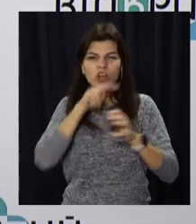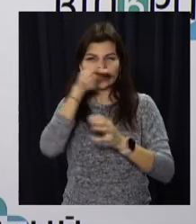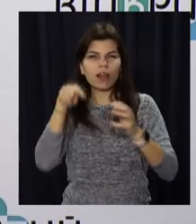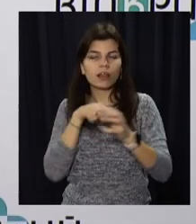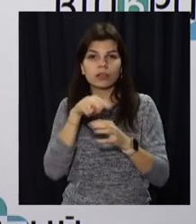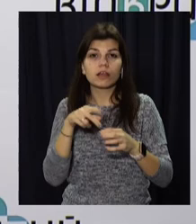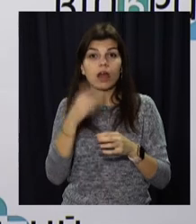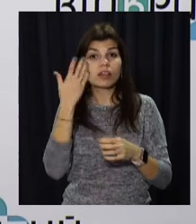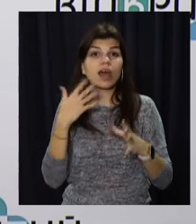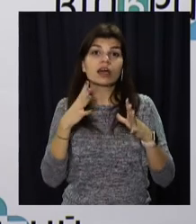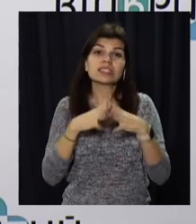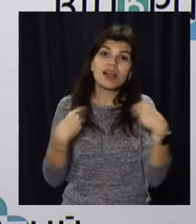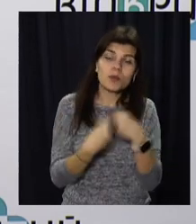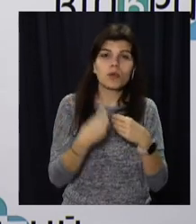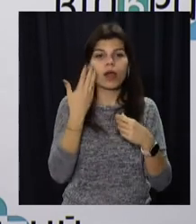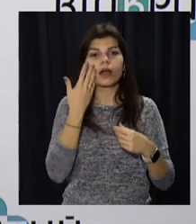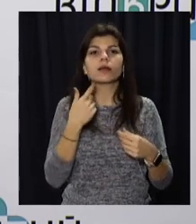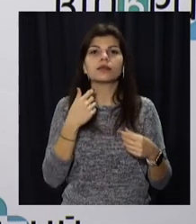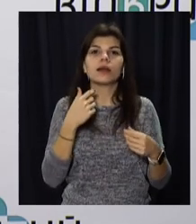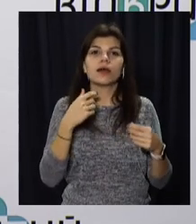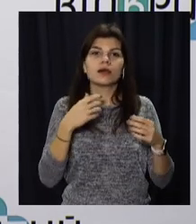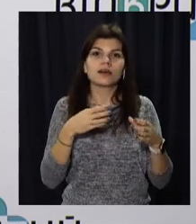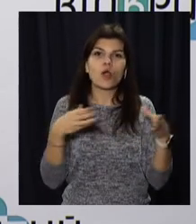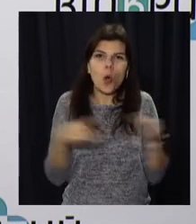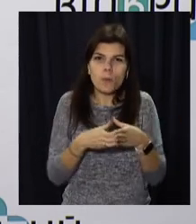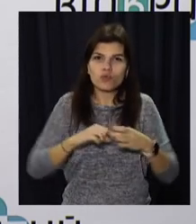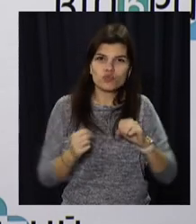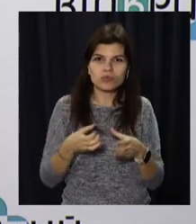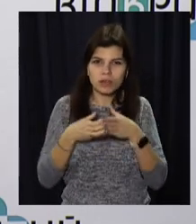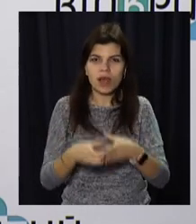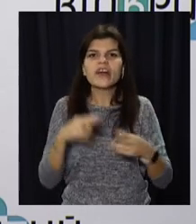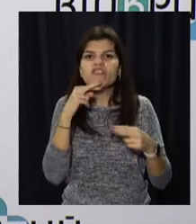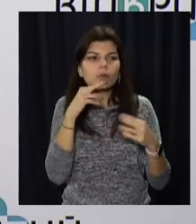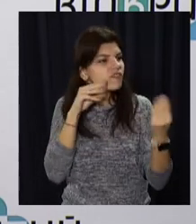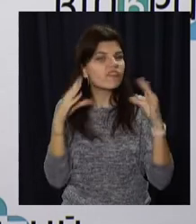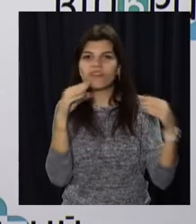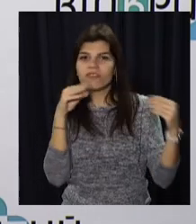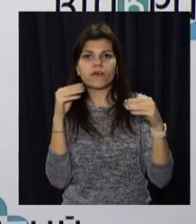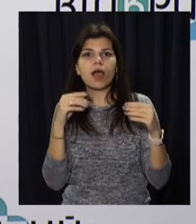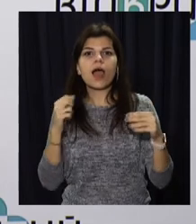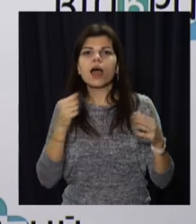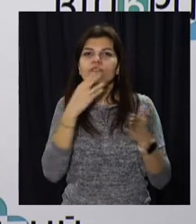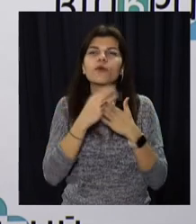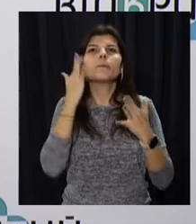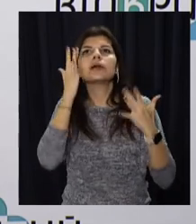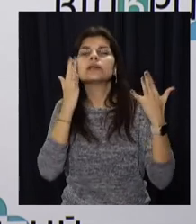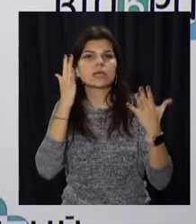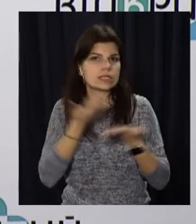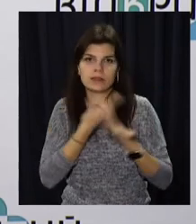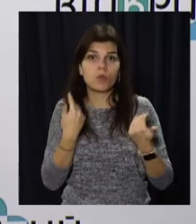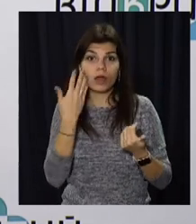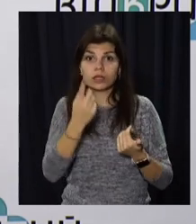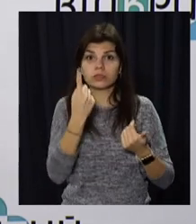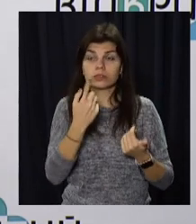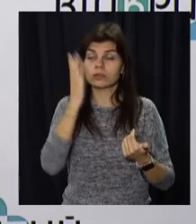что когда ты едешь в компанию или с семьей, у тебя фокус внимания на этих людях. Вот, ты не можешь фокусироваться на своих желаниях. А когда ты просто